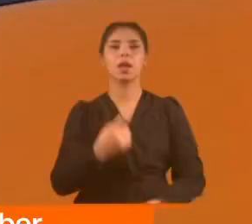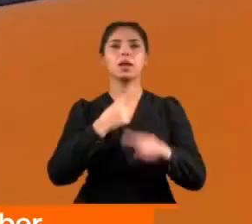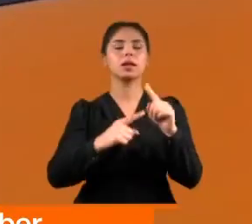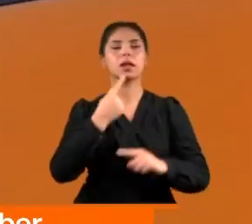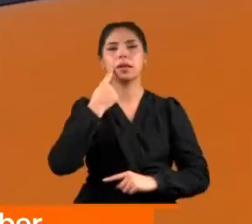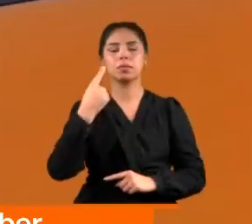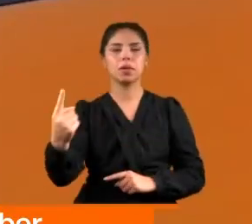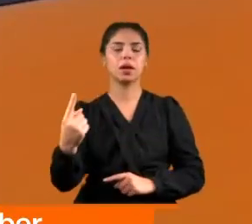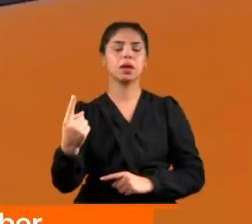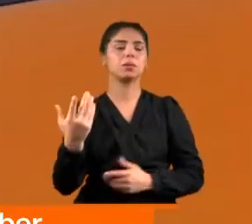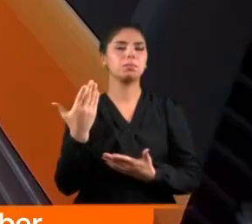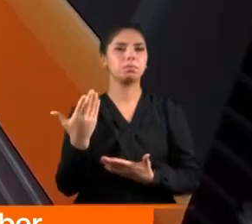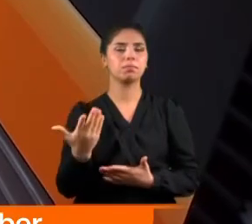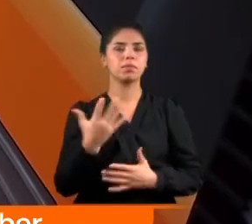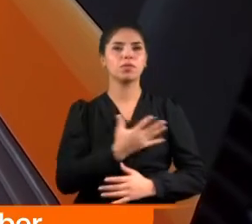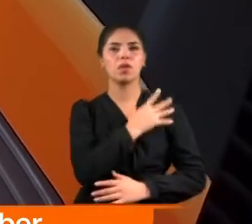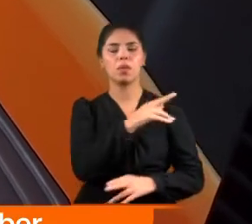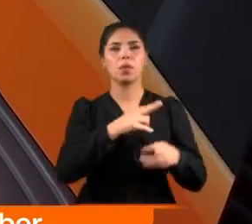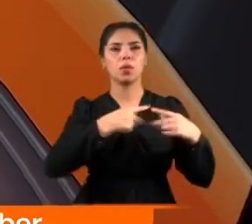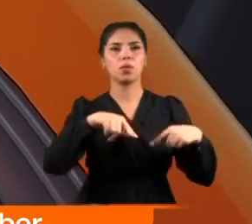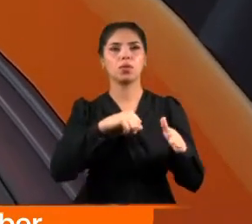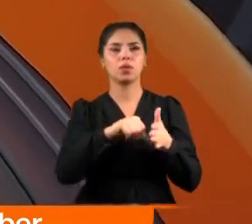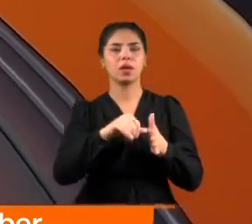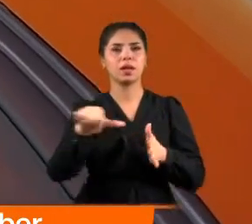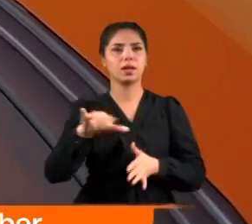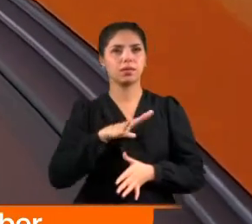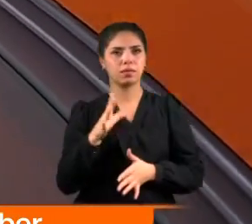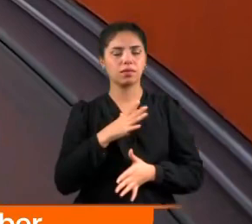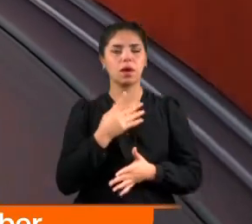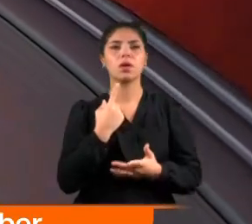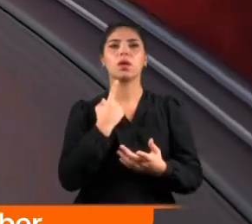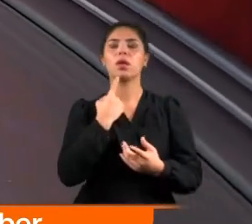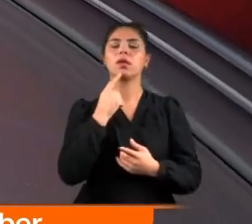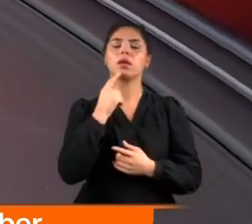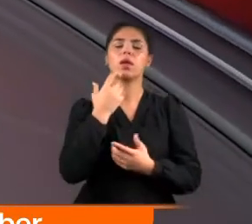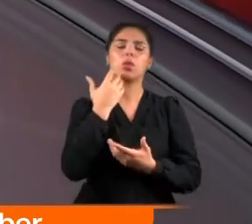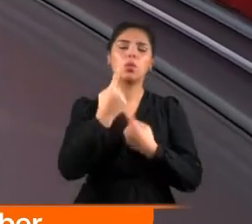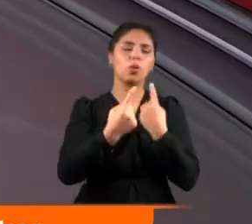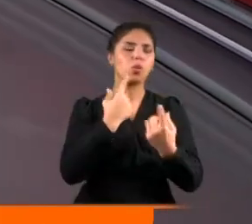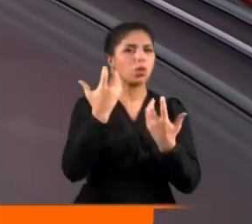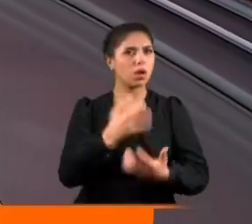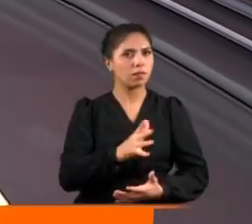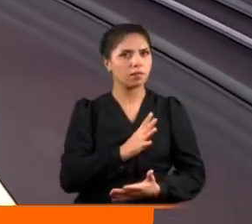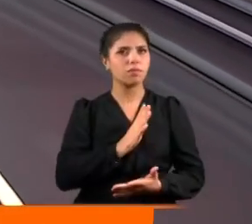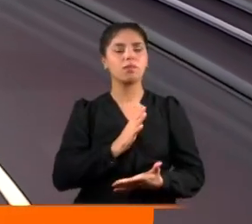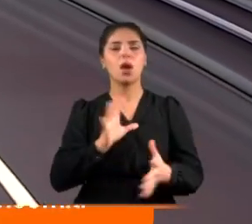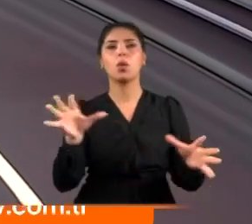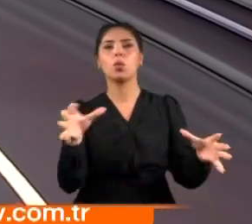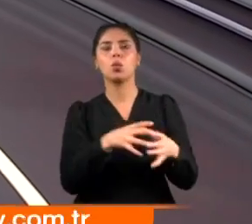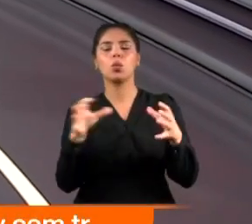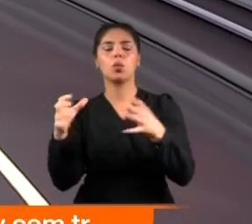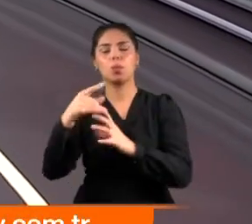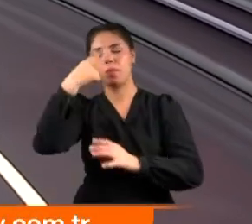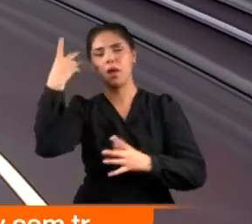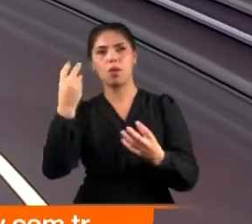siyasetle devam edelim ana habere CHP'de Kurultay tarihi yaklaştıkça hem söylemler sertleşti hem de saflar belli olmaya başladı Özgür